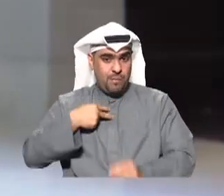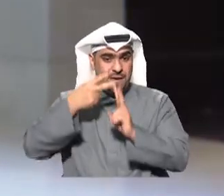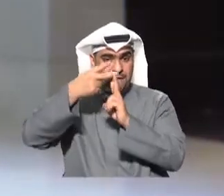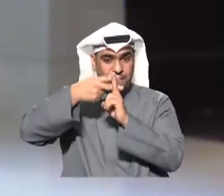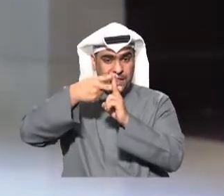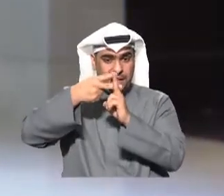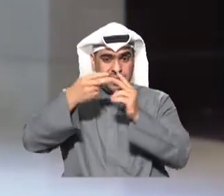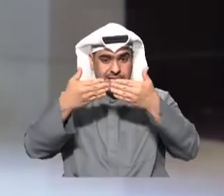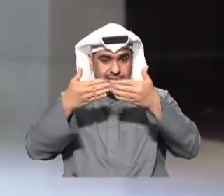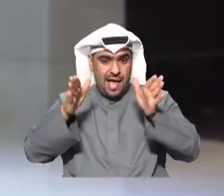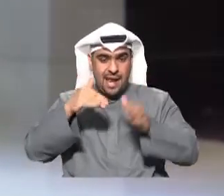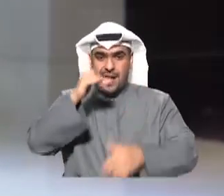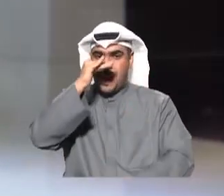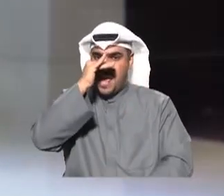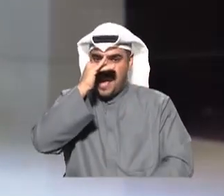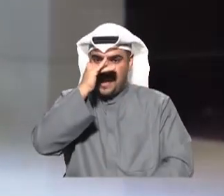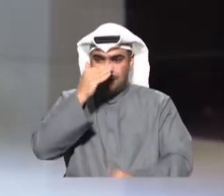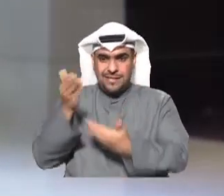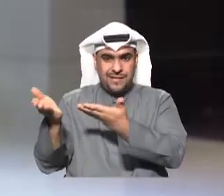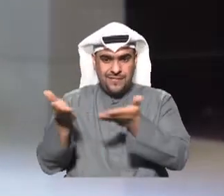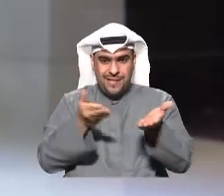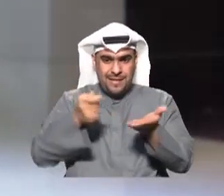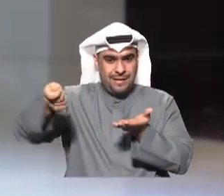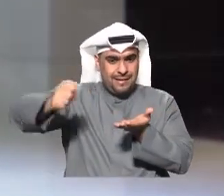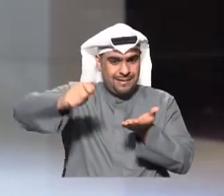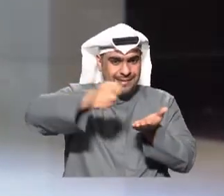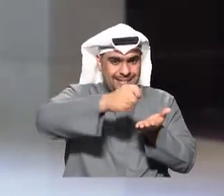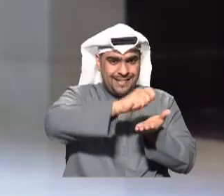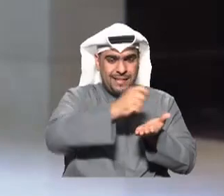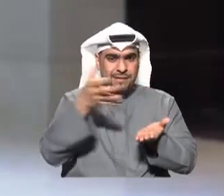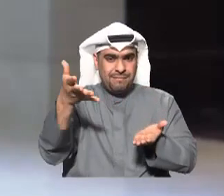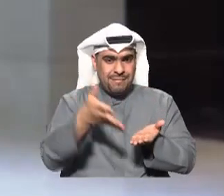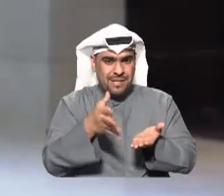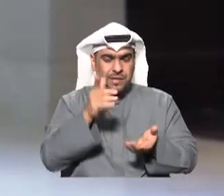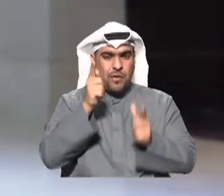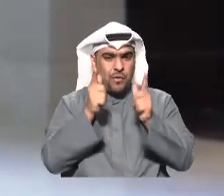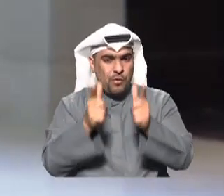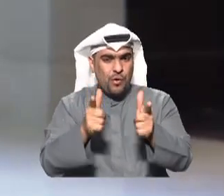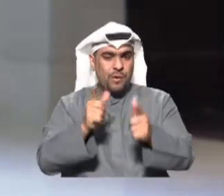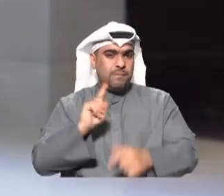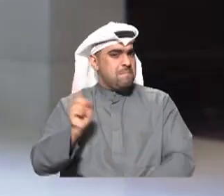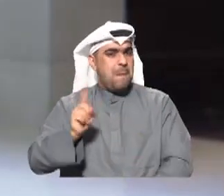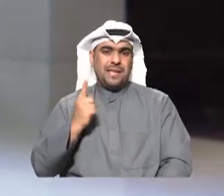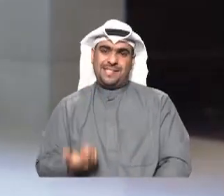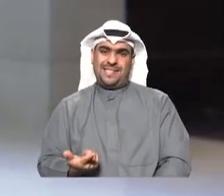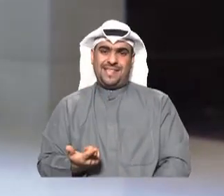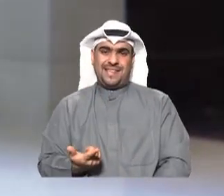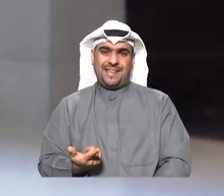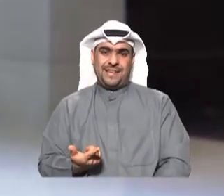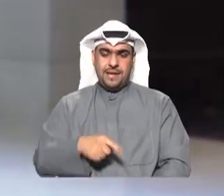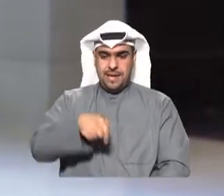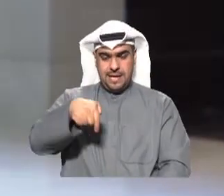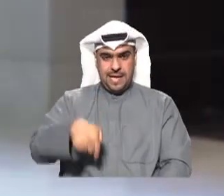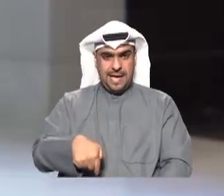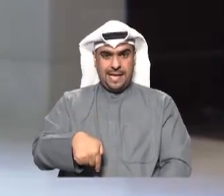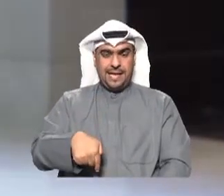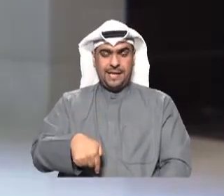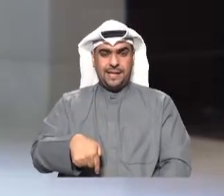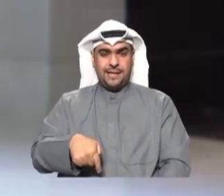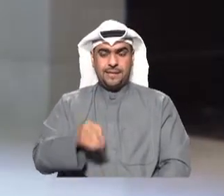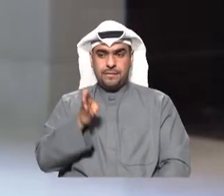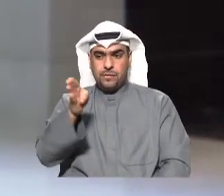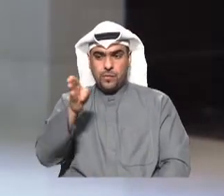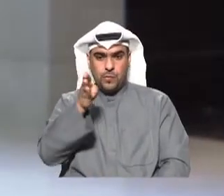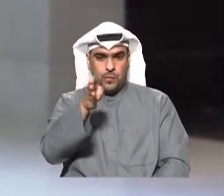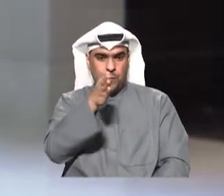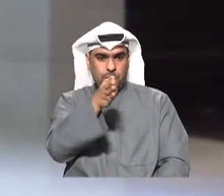بالتفتيش على كافة الفنادق، فاحنا اليوم منتشرين في جميع المحافظات في كل فنادق الكويت للتفتيش على هذه الفنادق. وأي